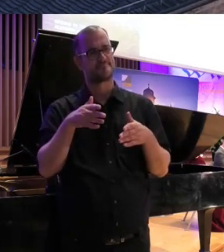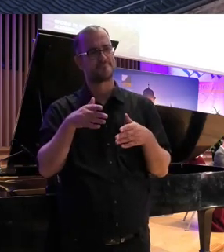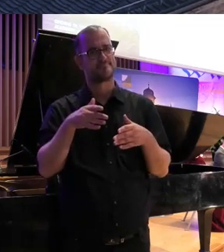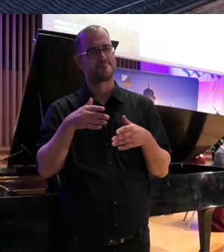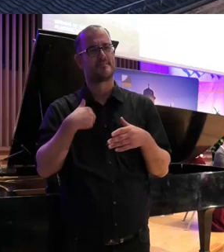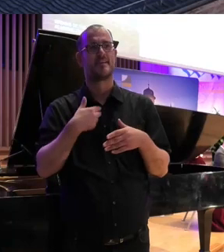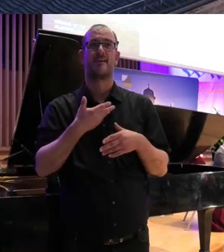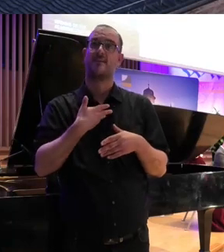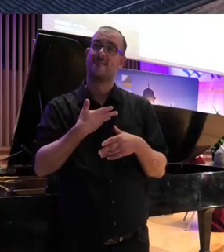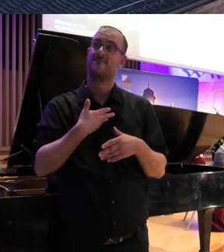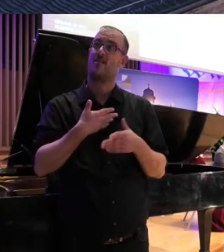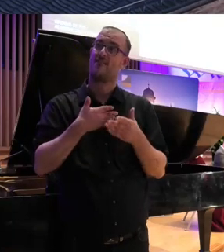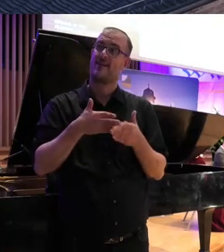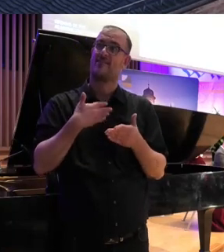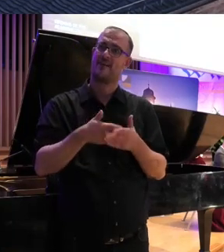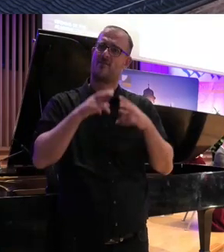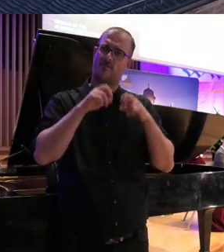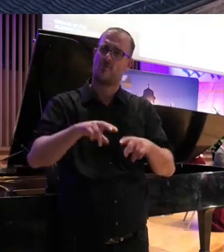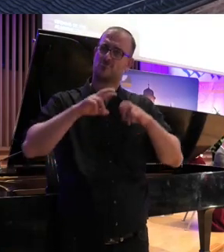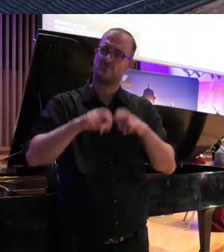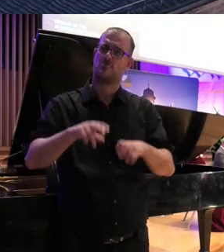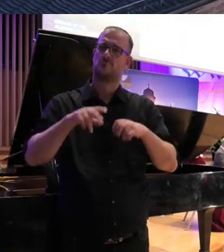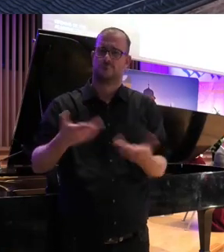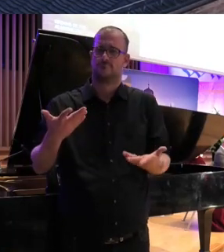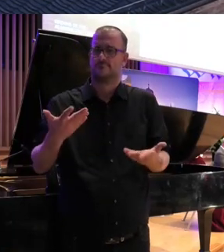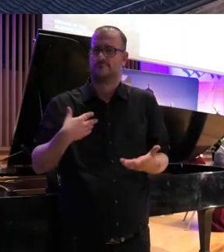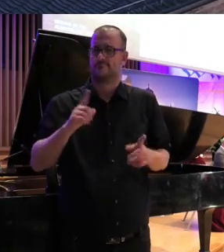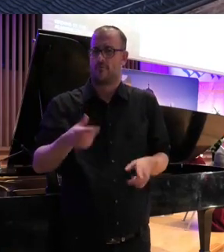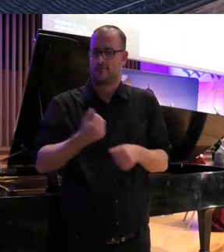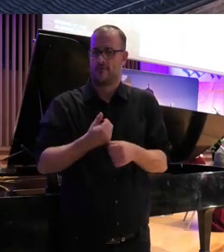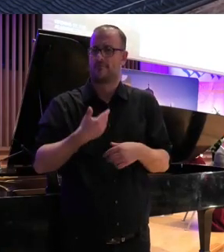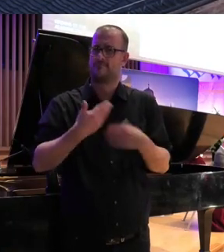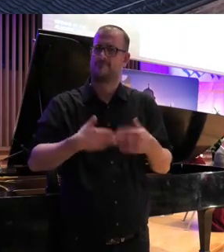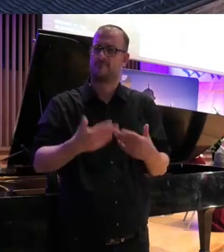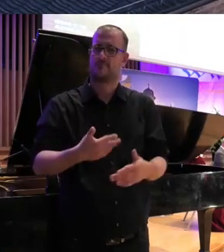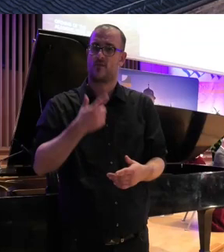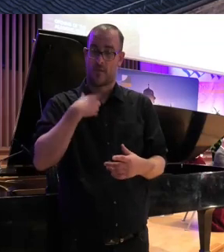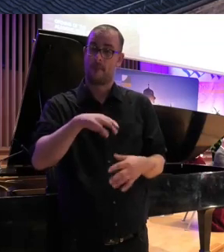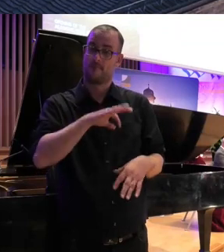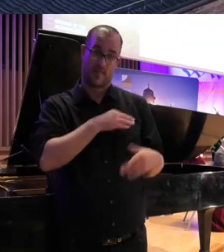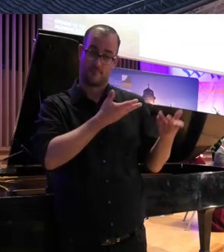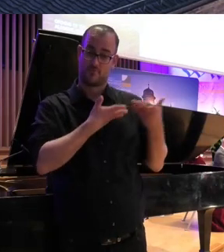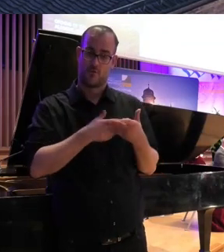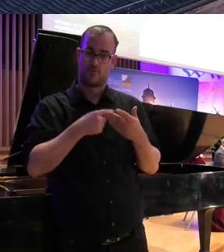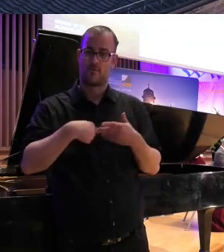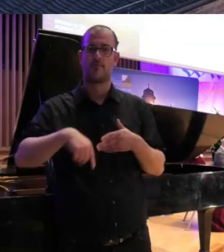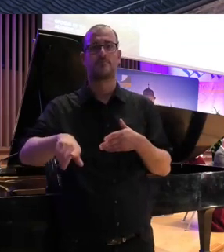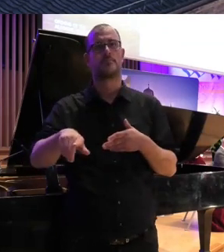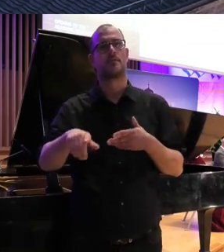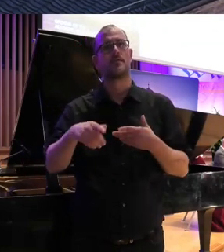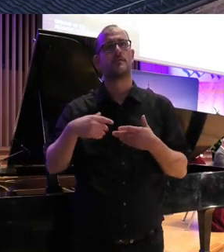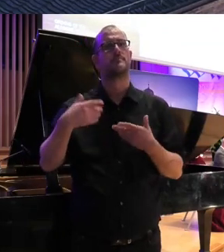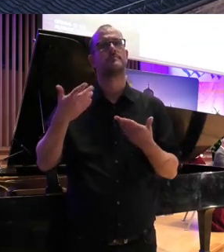ich wollte unbedingt einfach weiter forschen eigentlich und genau das habe ich auch getan. Also irgendwie kurz nachdem ich die Medaille gekriegt hatte, kam auch ein neuer Postdoc nach Bonn und dann